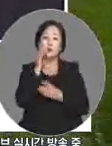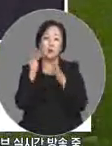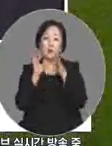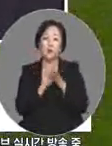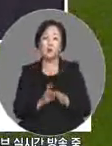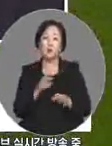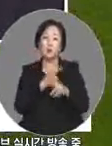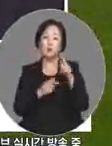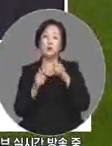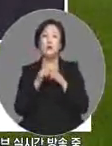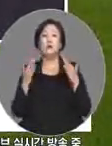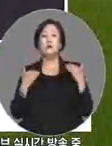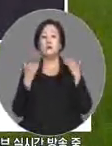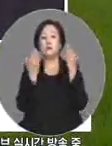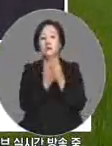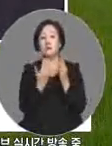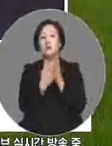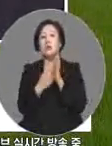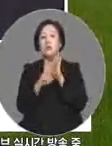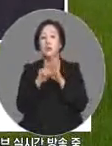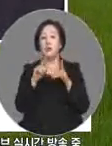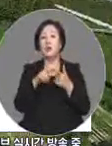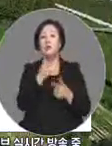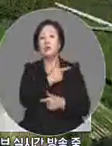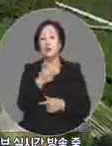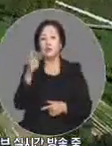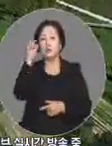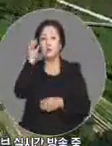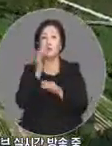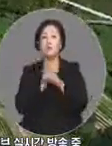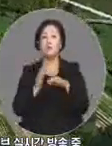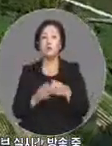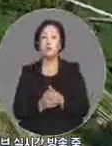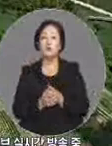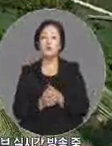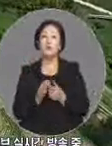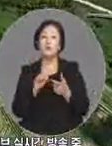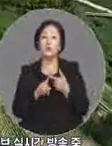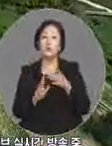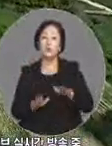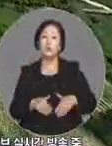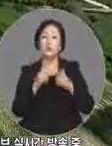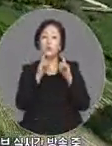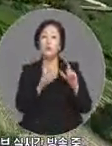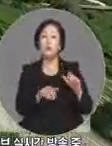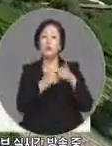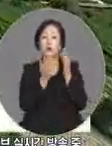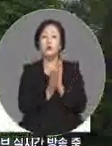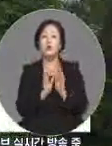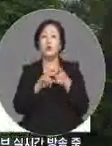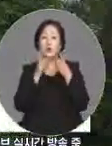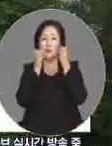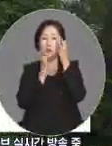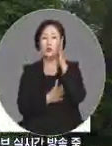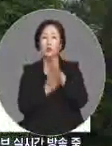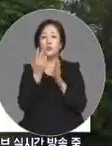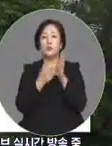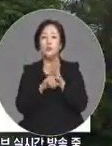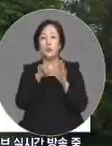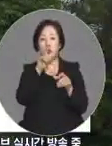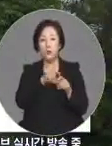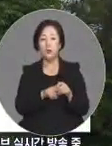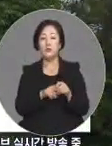지속적 도시 성장을 도모할 것으로 기대하고 있습니다 이와 함께 울산 남부권의 복합 신도시 조성을 위한